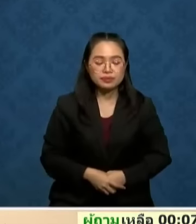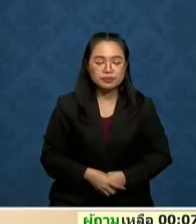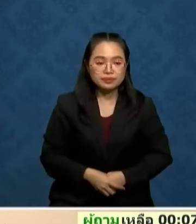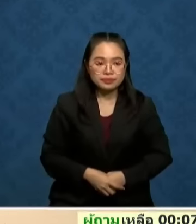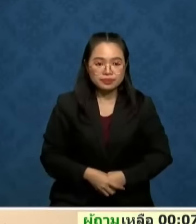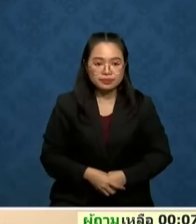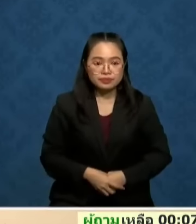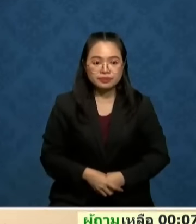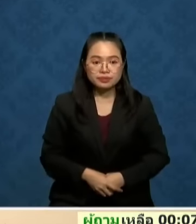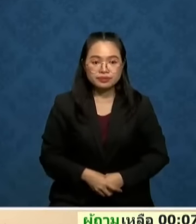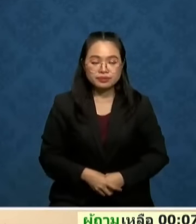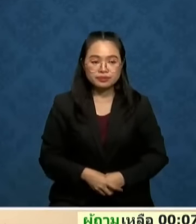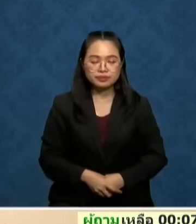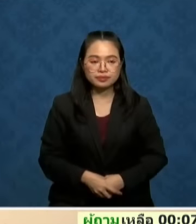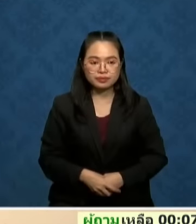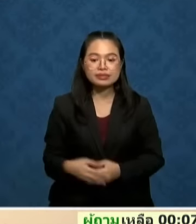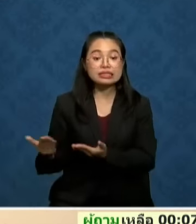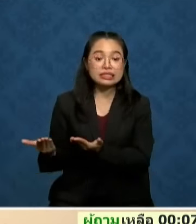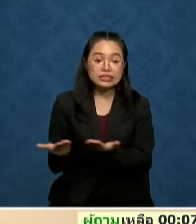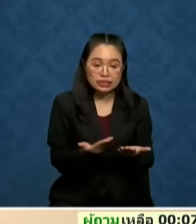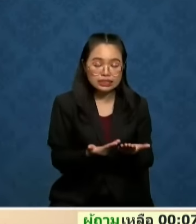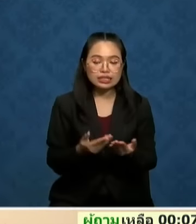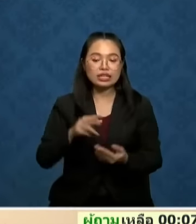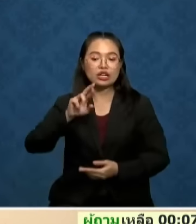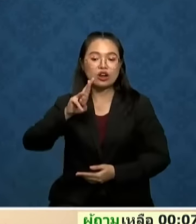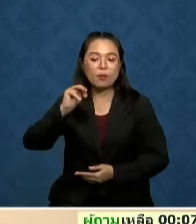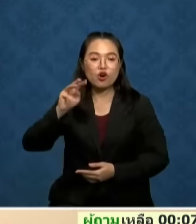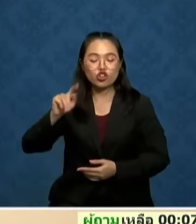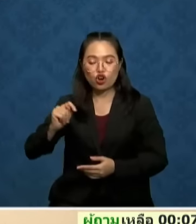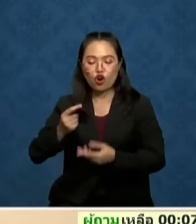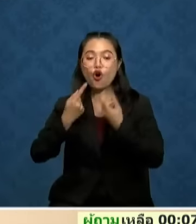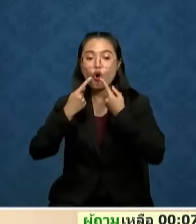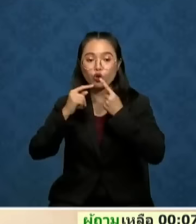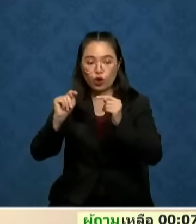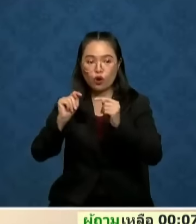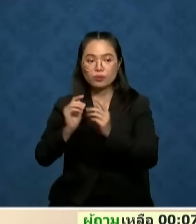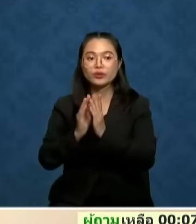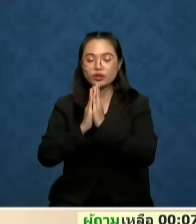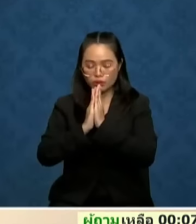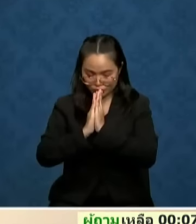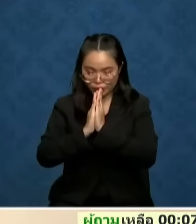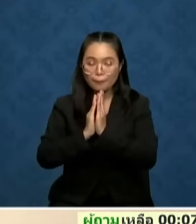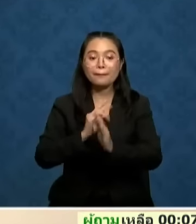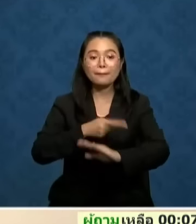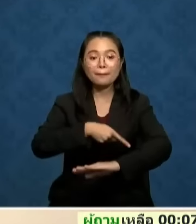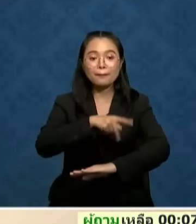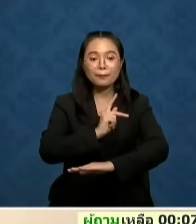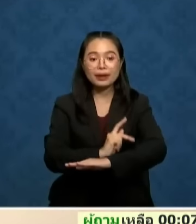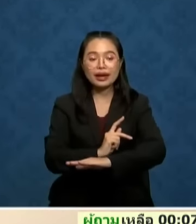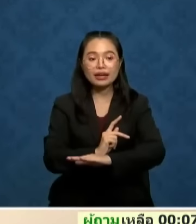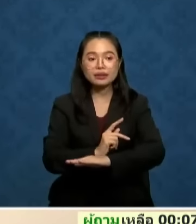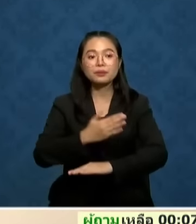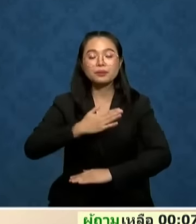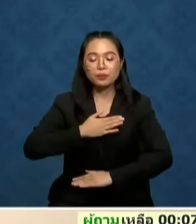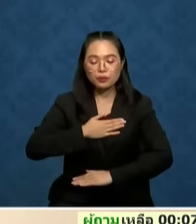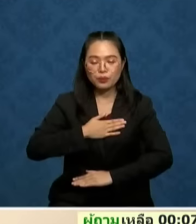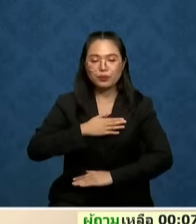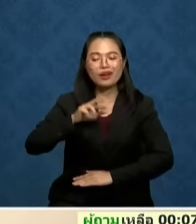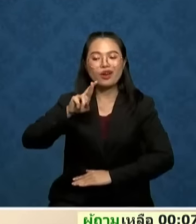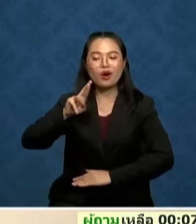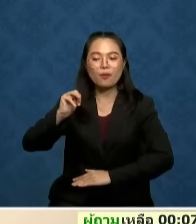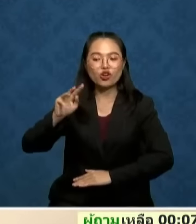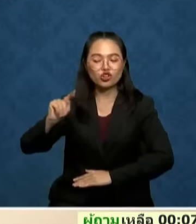ครับเชิญท่านรัฐมนตรีว่าการกระทรวงอุตสาหกรรมครับ ค่ะกราบเรียนท่านประธานสภาผู้แทนราษฎรค่ะพิมพ์ภัทราวิชัยกุลในฐานะรัฐมนตรีว่าการกระทรว